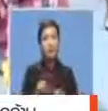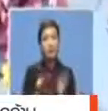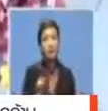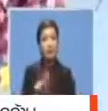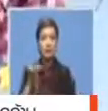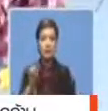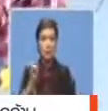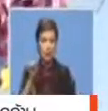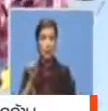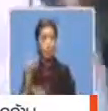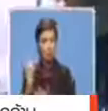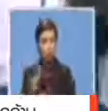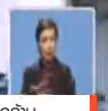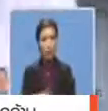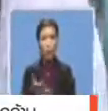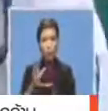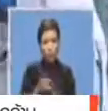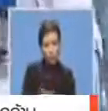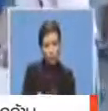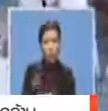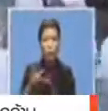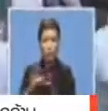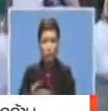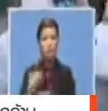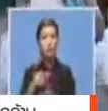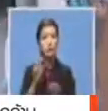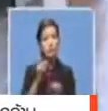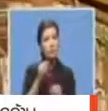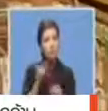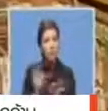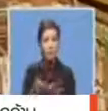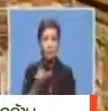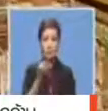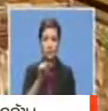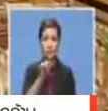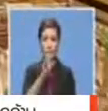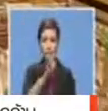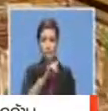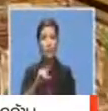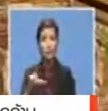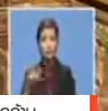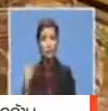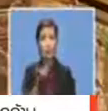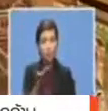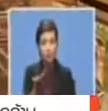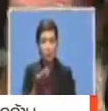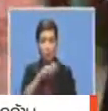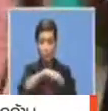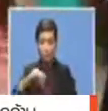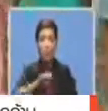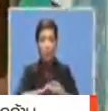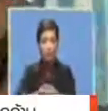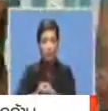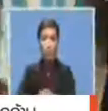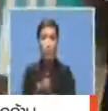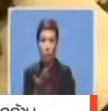ฐานรวมไปถึงการเตรียมพร้อมด้านประชาคมอาเซียนแล้วก็ยังมีงานด้านกิจกรรมพิเศษก็คืองานเฉลิมพระเกียรตินะครับนอกจาก